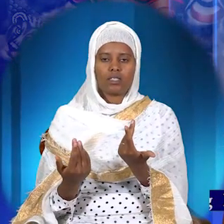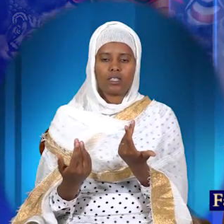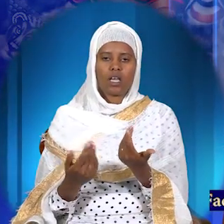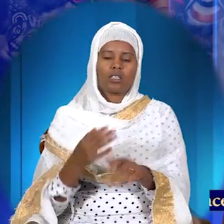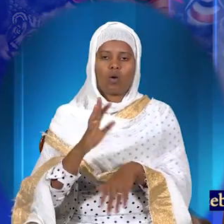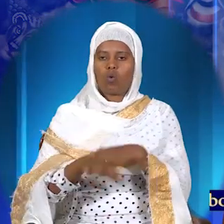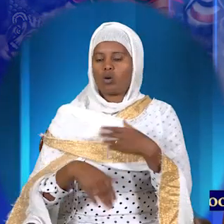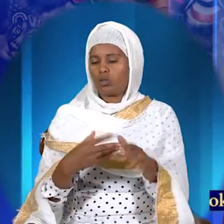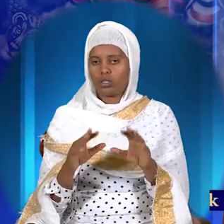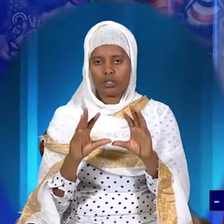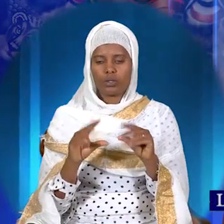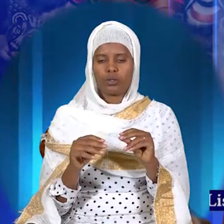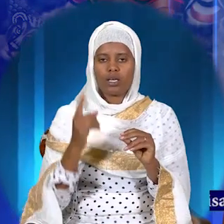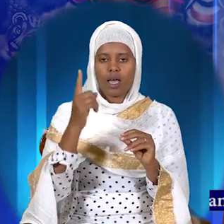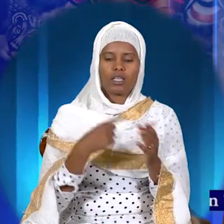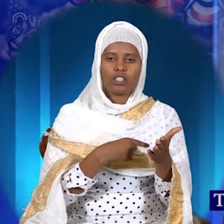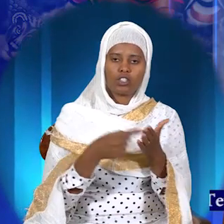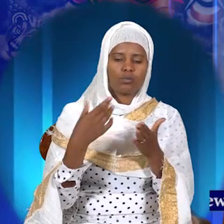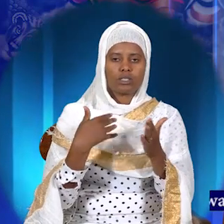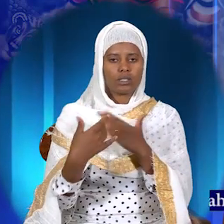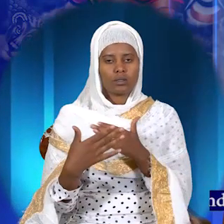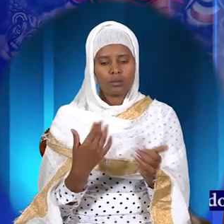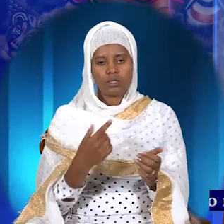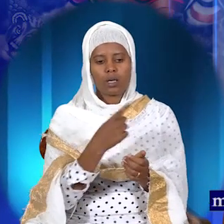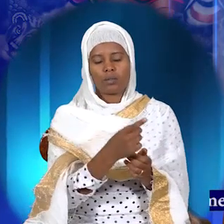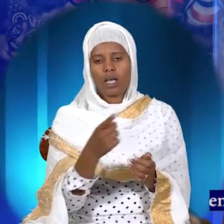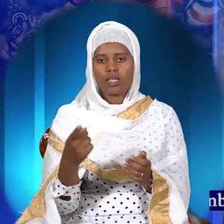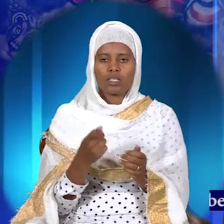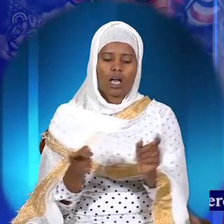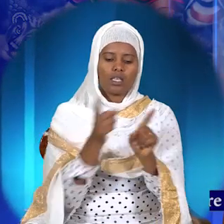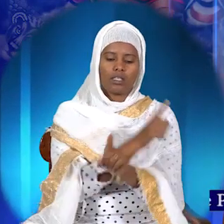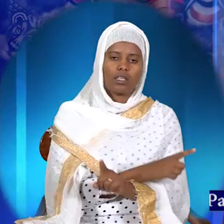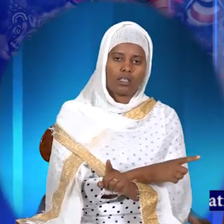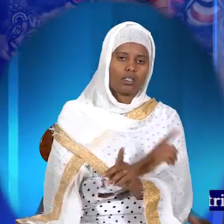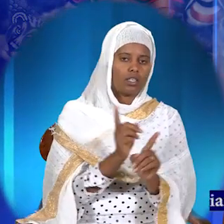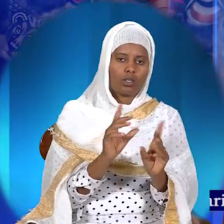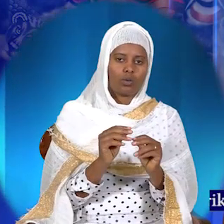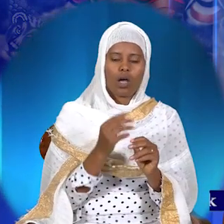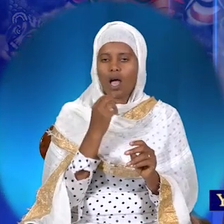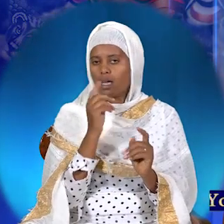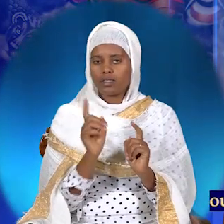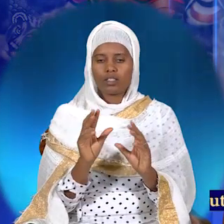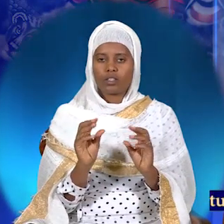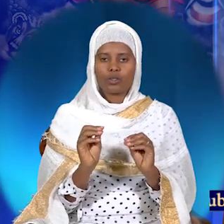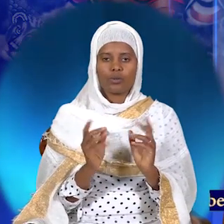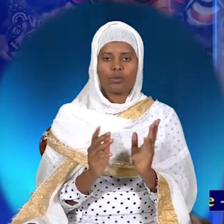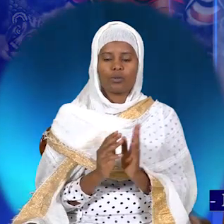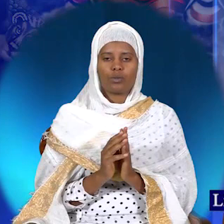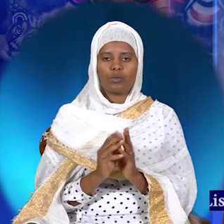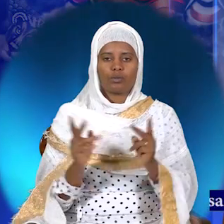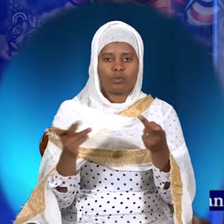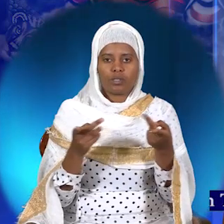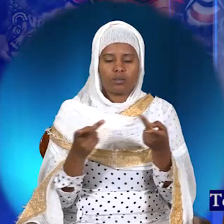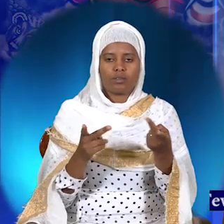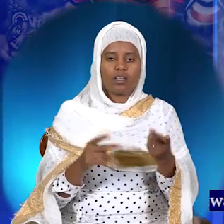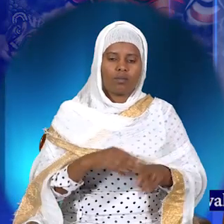እዩ፣ ብዝኾነ መንገዲ ኣይፋለስን እዩ። ናይ ሓደ ስምን ግብርን ናብቲ ሓደ ኣይልወጥን፣ ኣይቅየርን፣ ኣይንገርን።